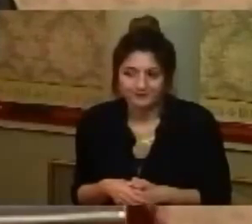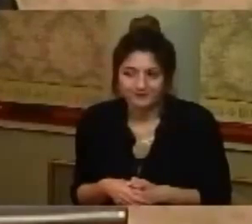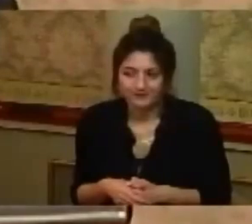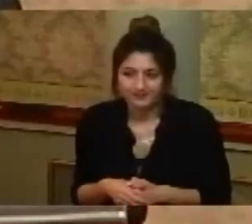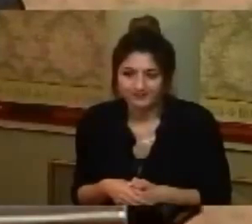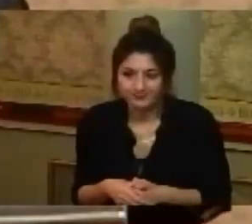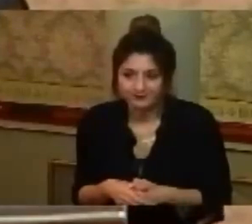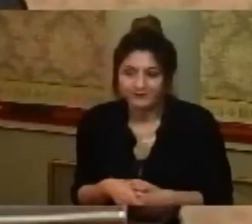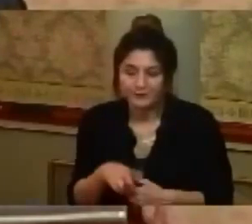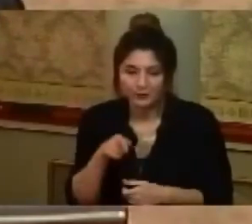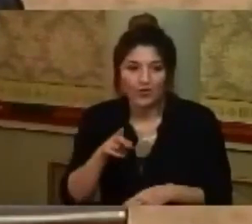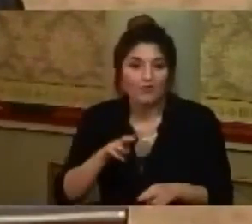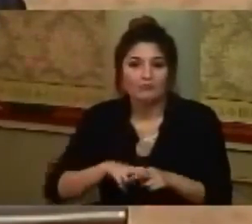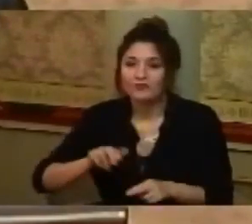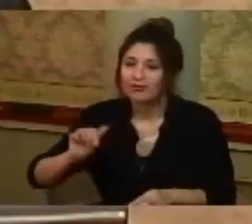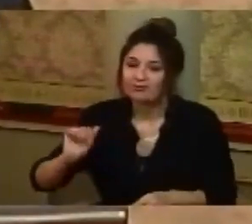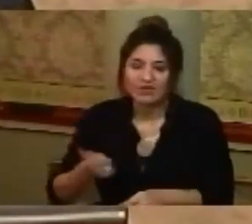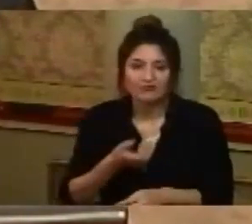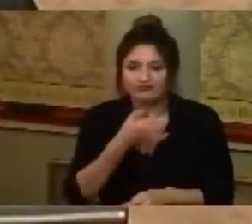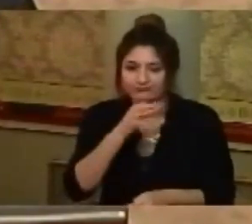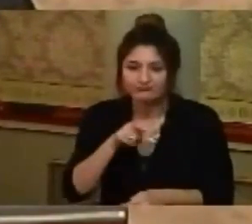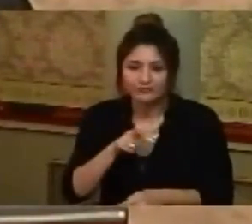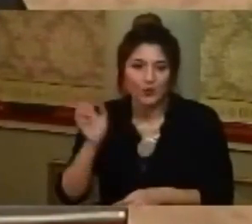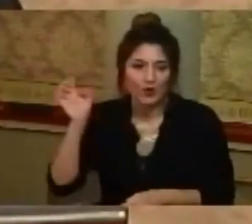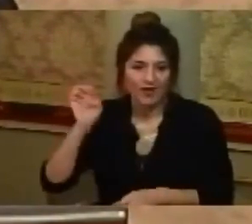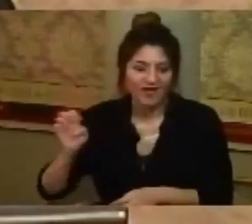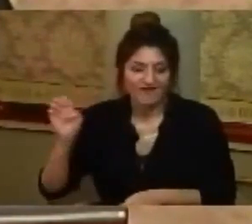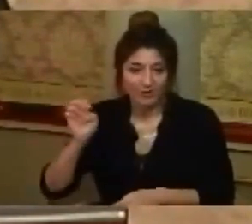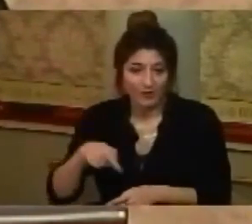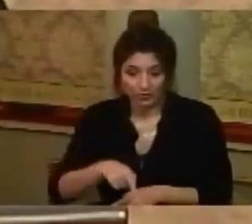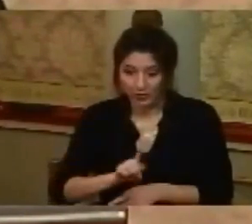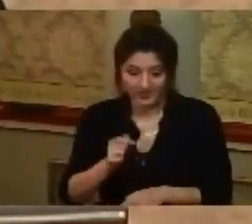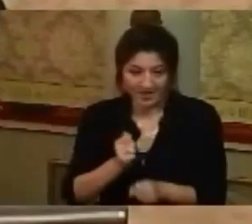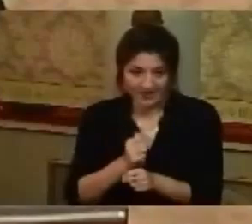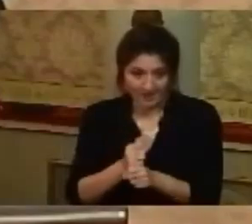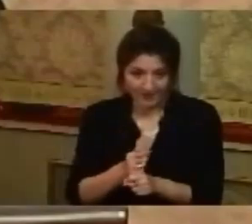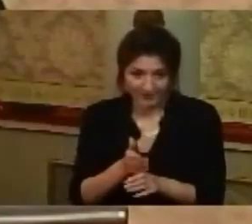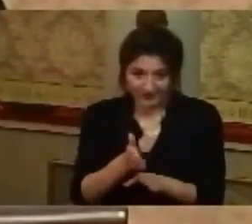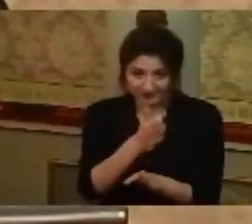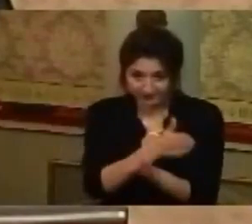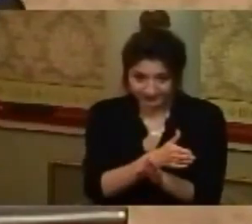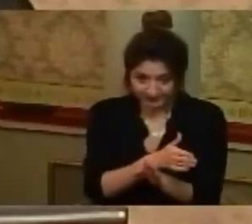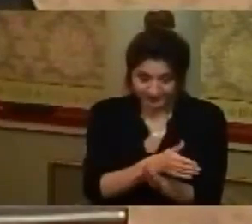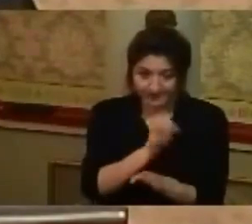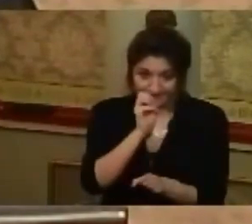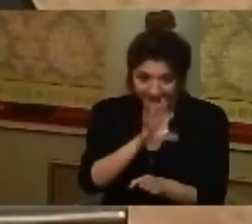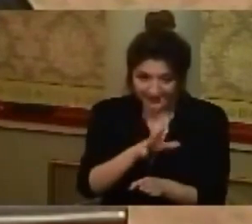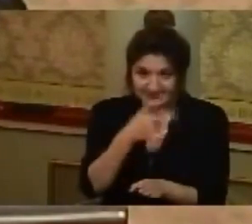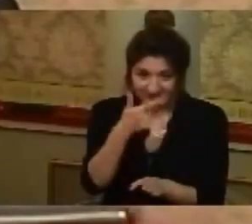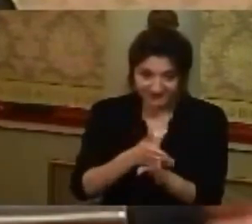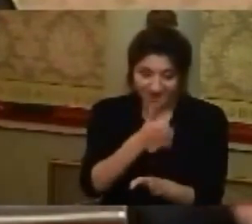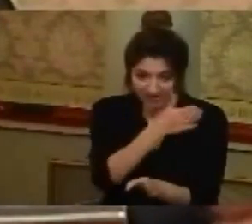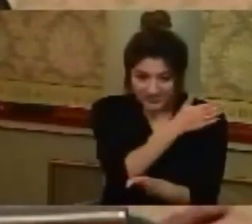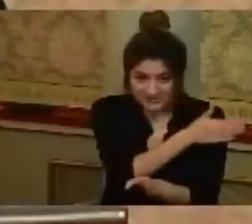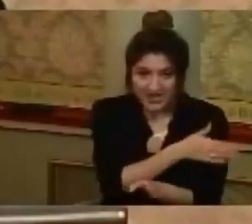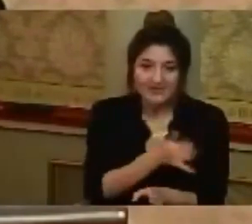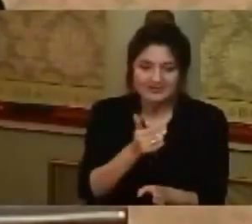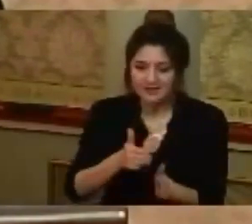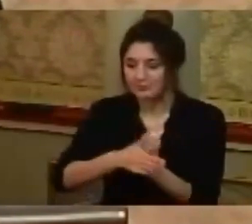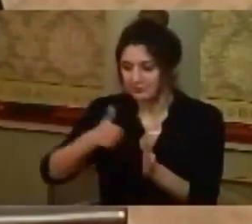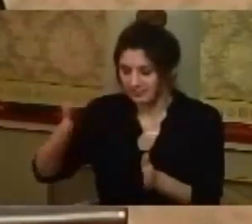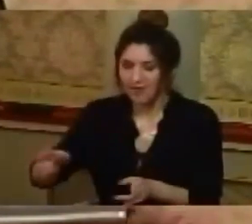I to će biti najbolje u Evropi. Kad već nismo to napravili prije 15 godina, kao što vi kažete, ili 20, kad radimo danas da to